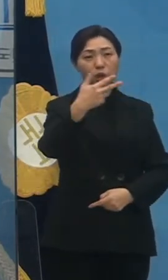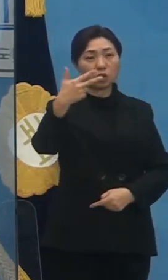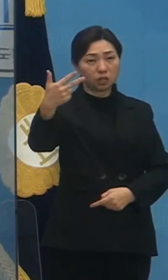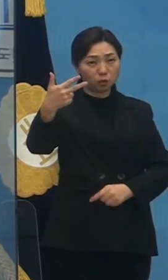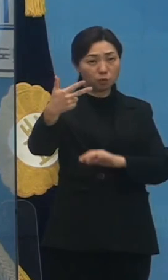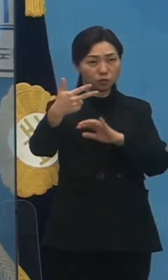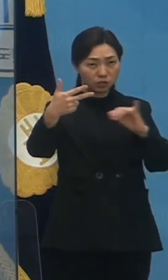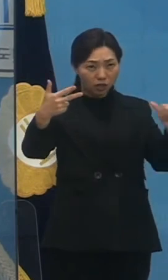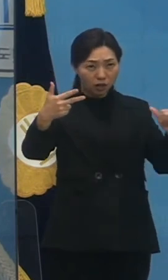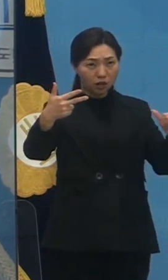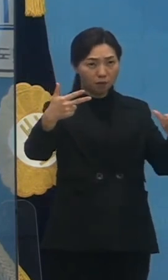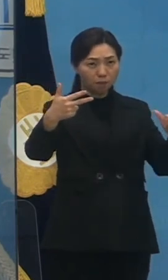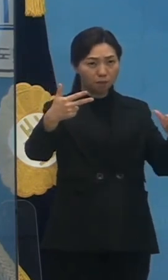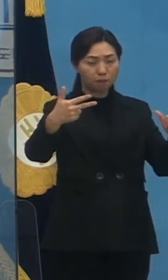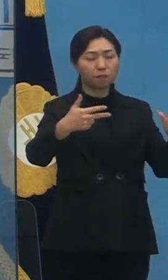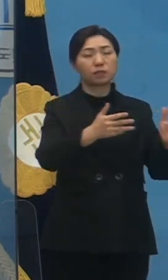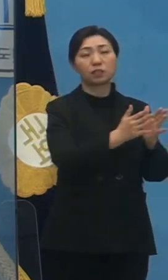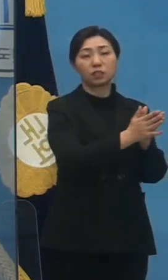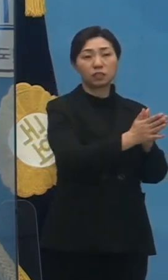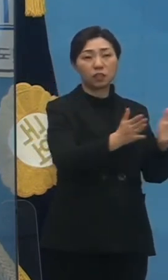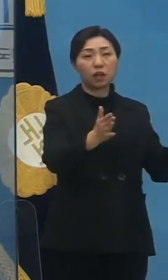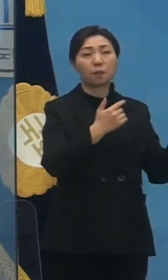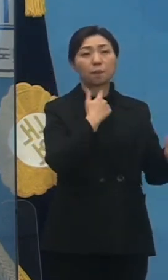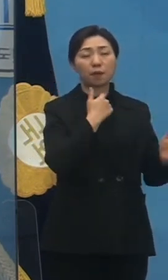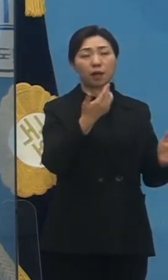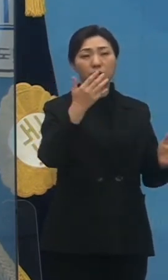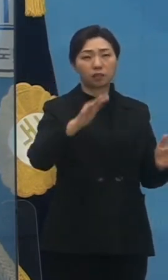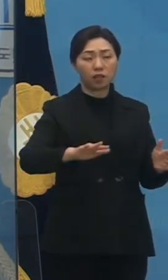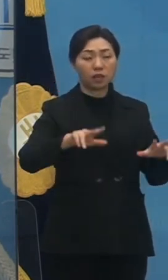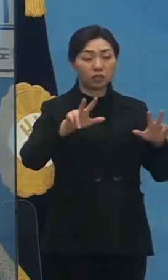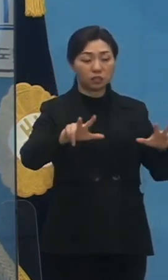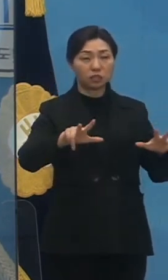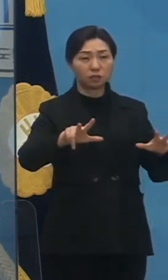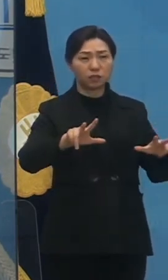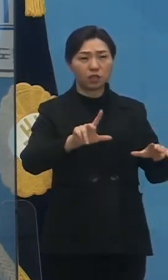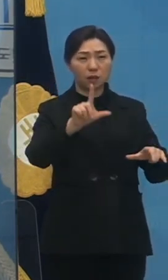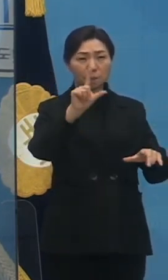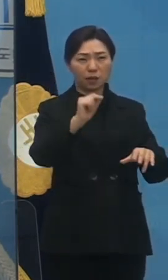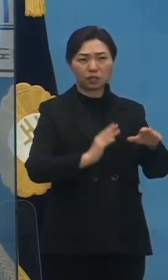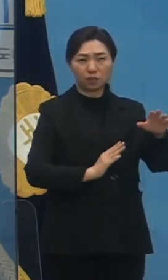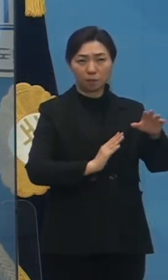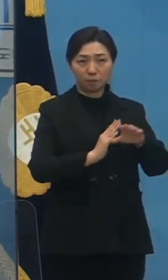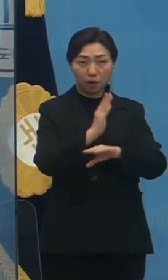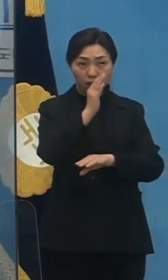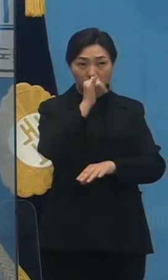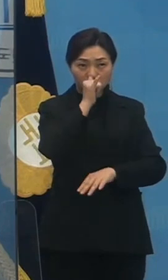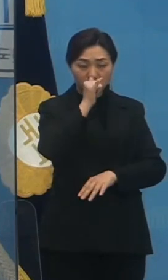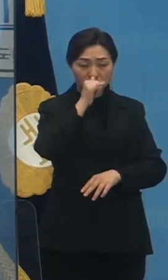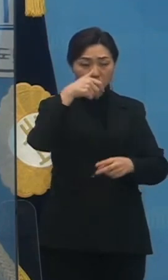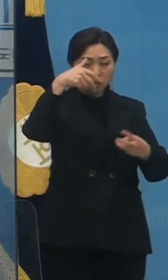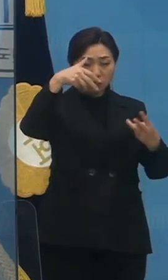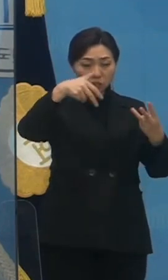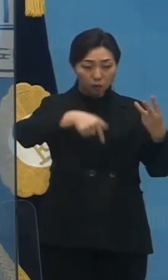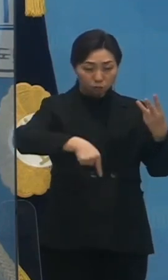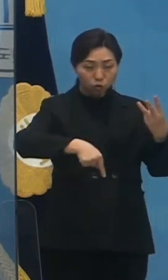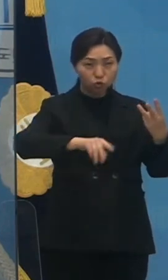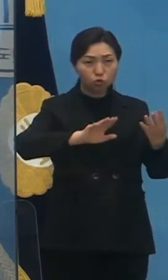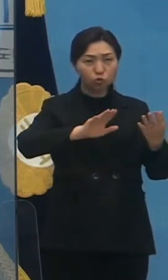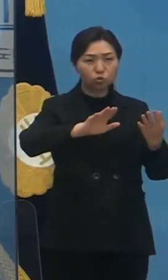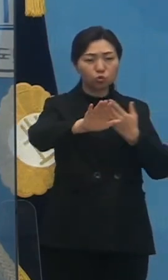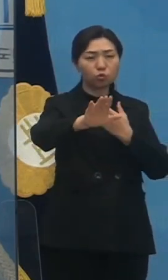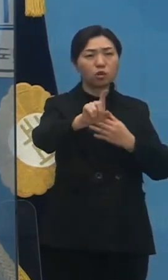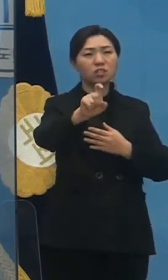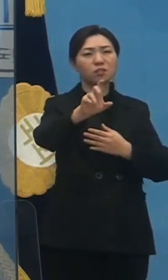13,007명으로 시작해서 총 1만 명대를 넘은 3주 만에 10만 명을